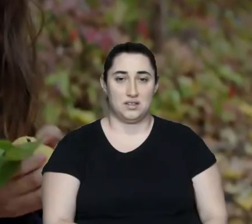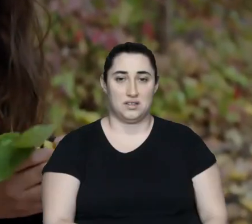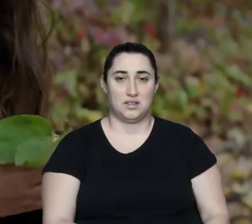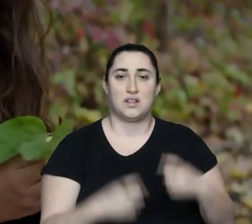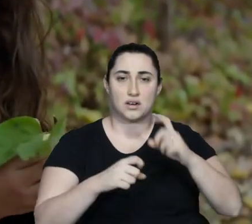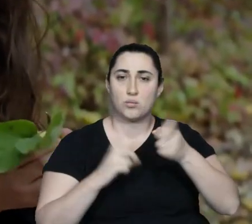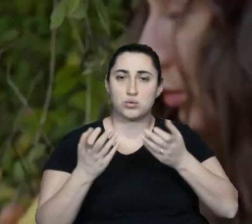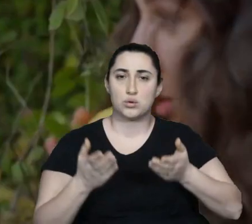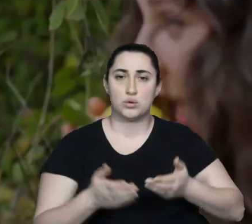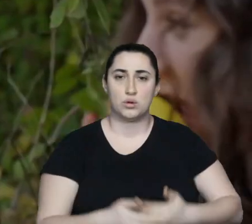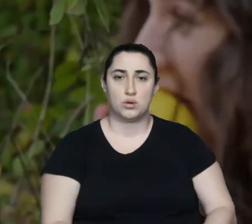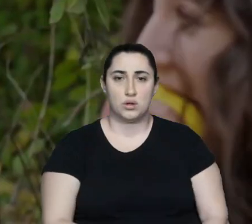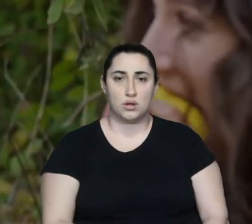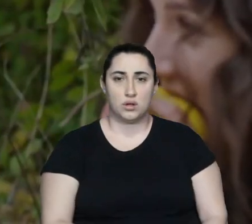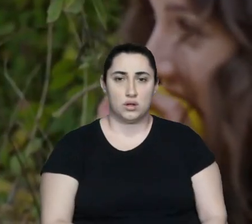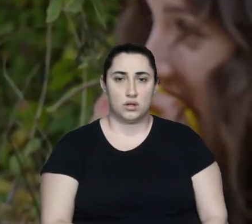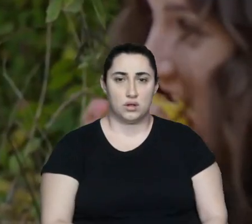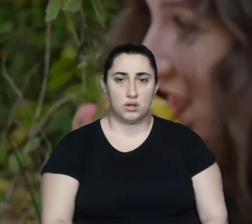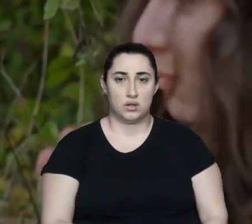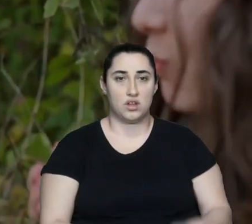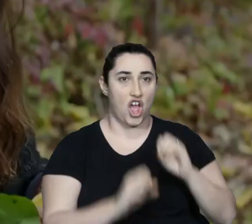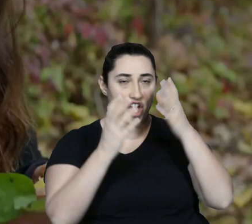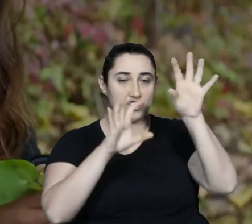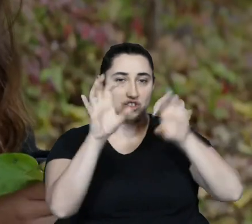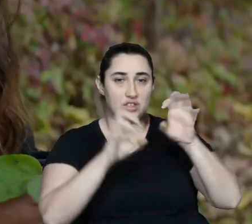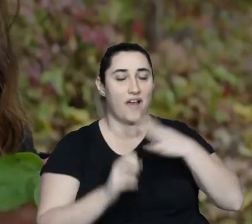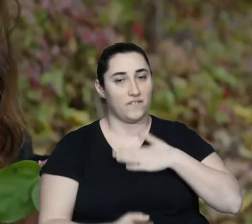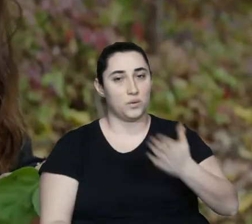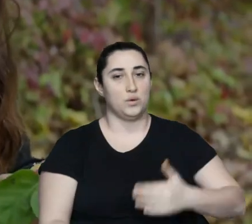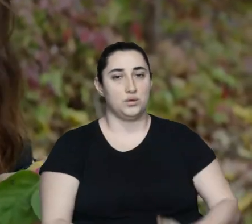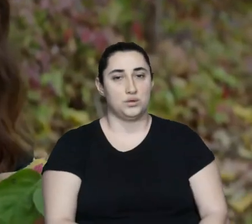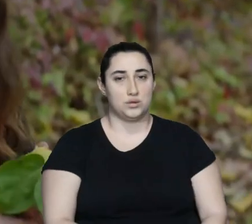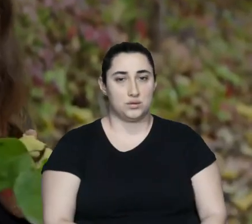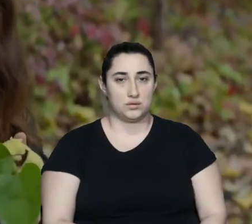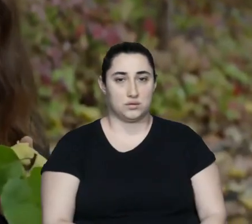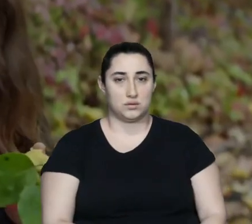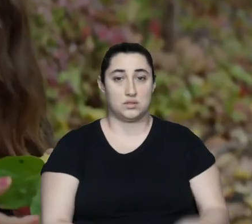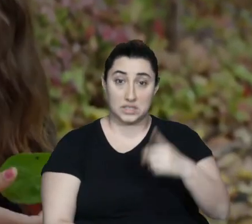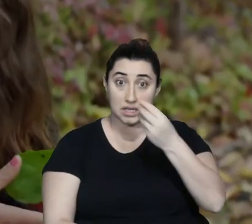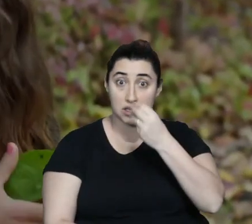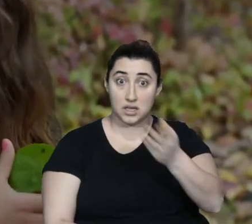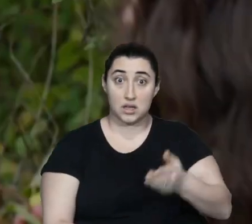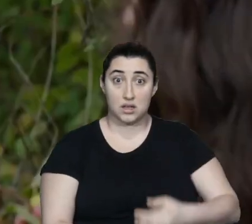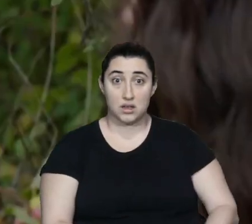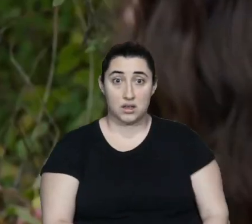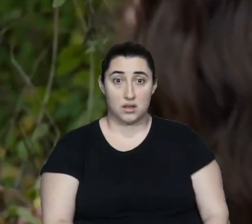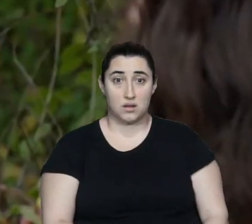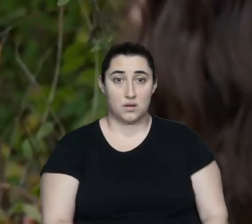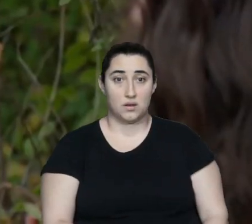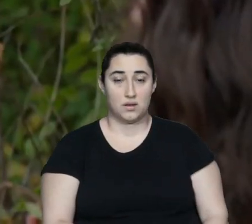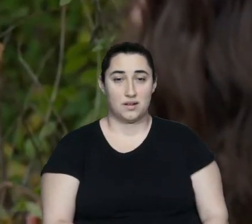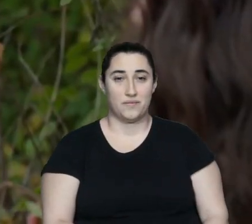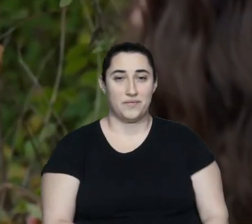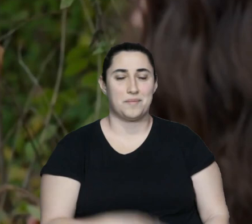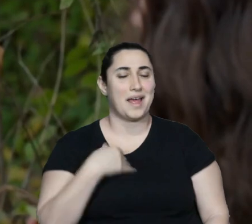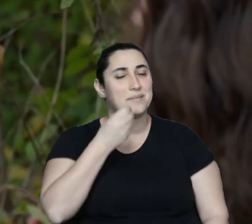birini. Nereden buldun bunu? Isırdı. Ağaçtan. Afiyet olsun. Özen desene. Önlem